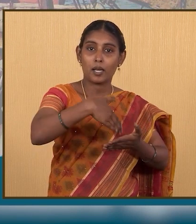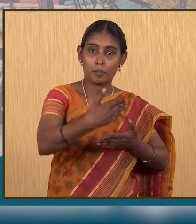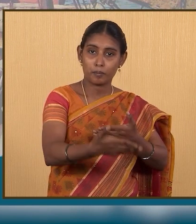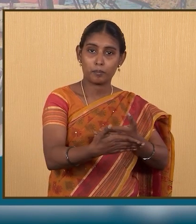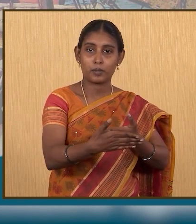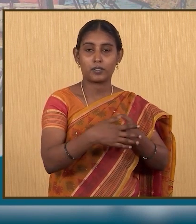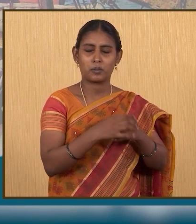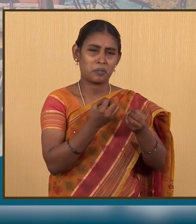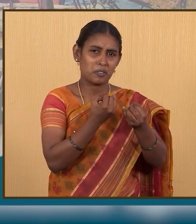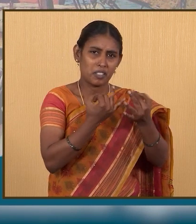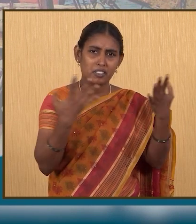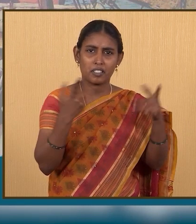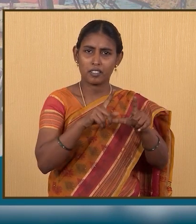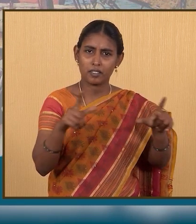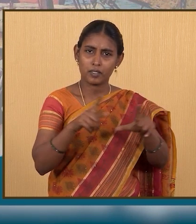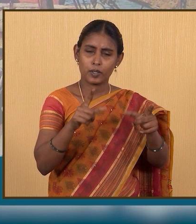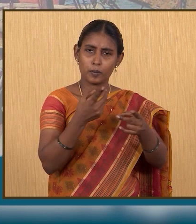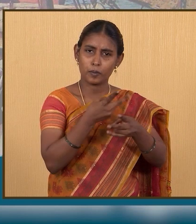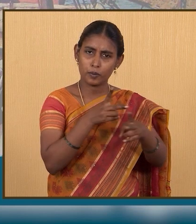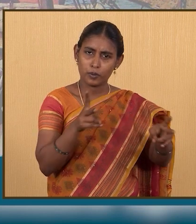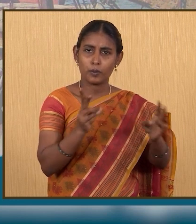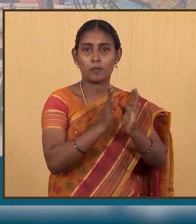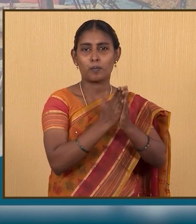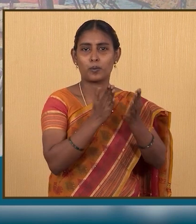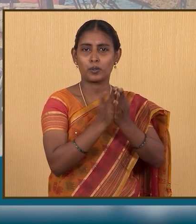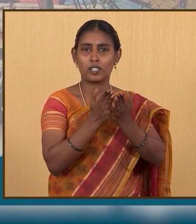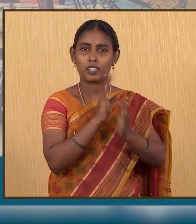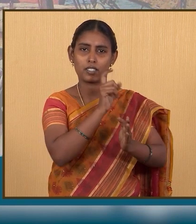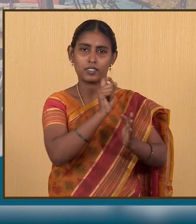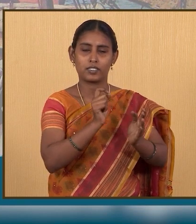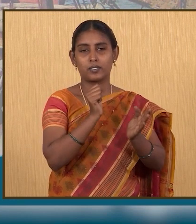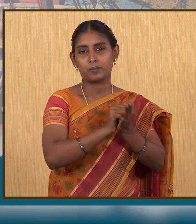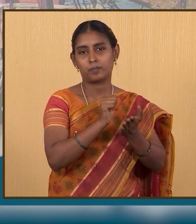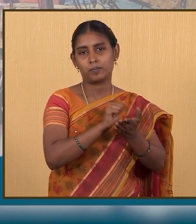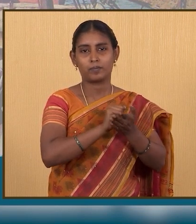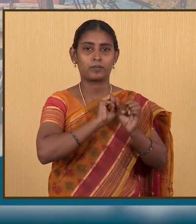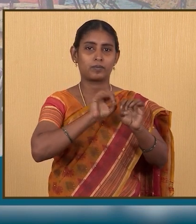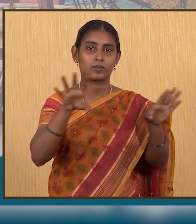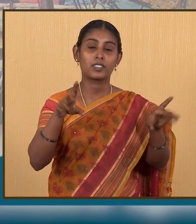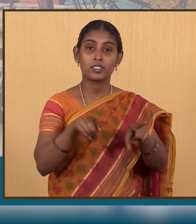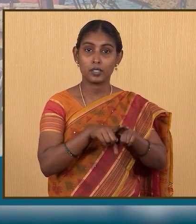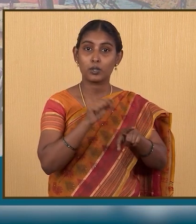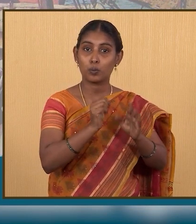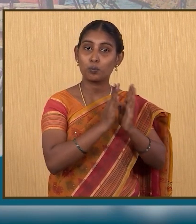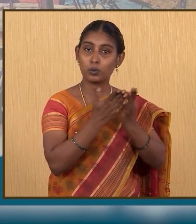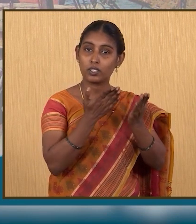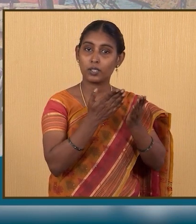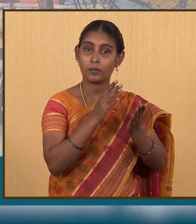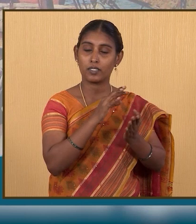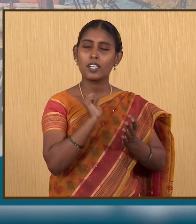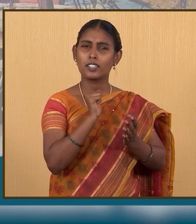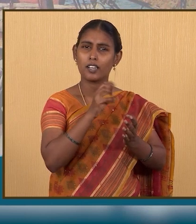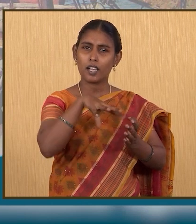இயந்திரங்கள் கண்டுபிடிக்கப்பட்ட பின்னாடி நிறைய மொழிகளில் பல்வேறு புத்தகங்கள் வெளியிட்டிருக்காங்க. இந்த புத்தகங்கள் மூலமாக